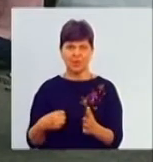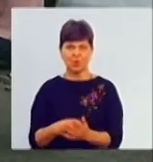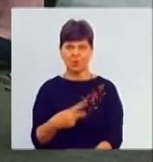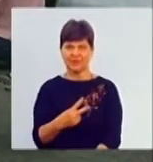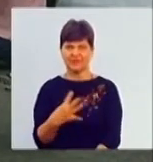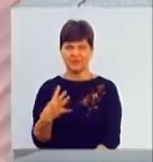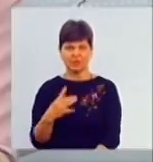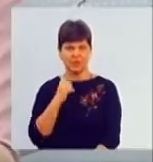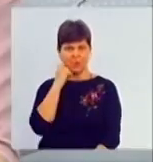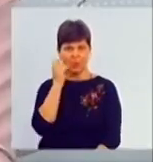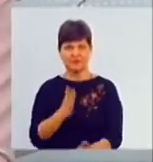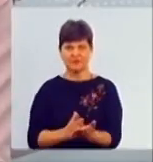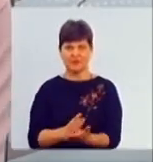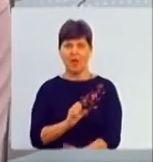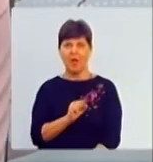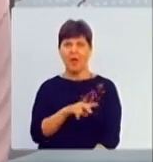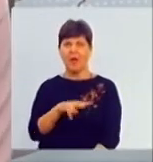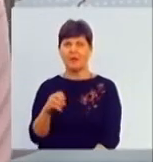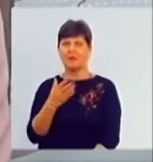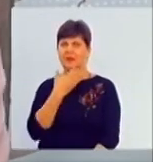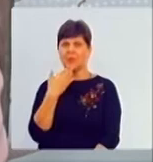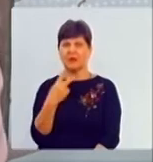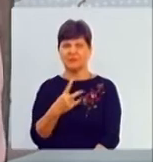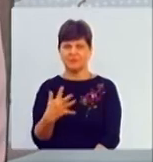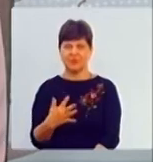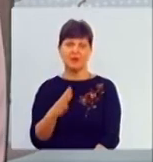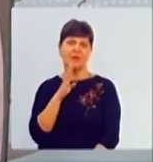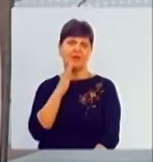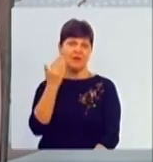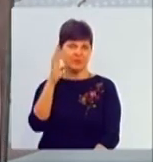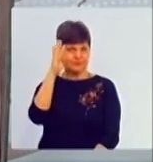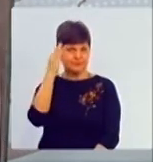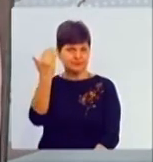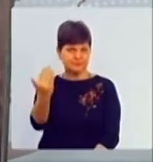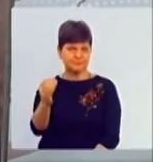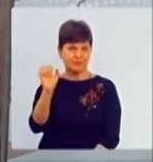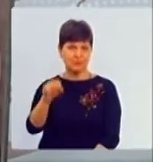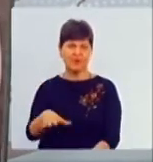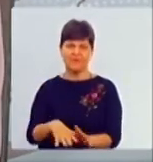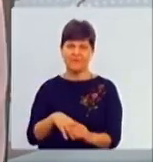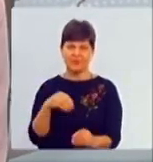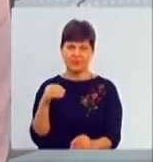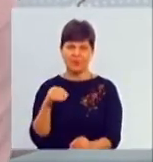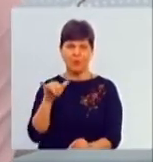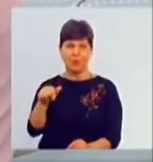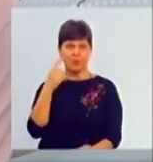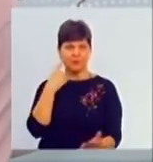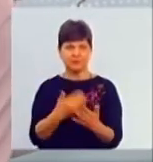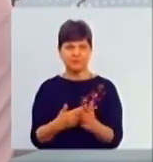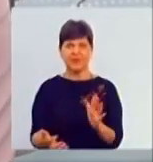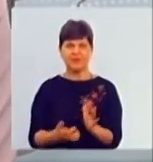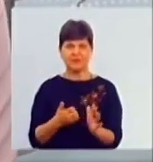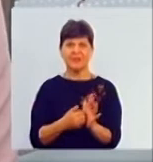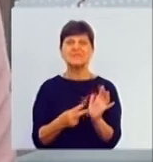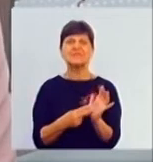років стажу, але немає 25, вона може обрати такий, наприклад, у неї не вистачає 7